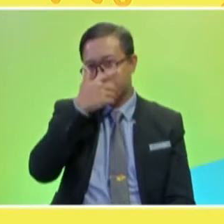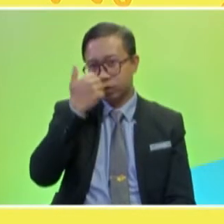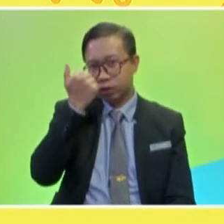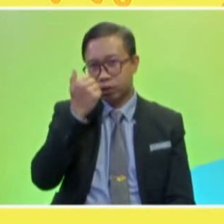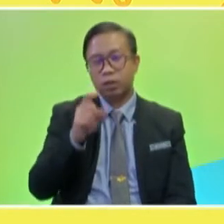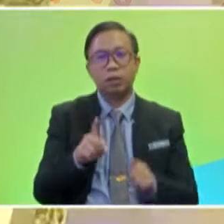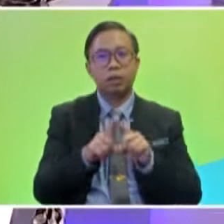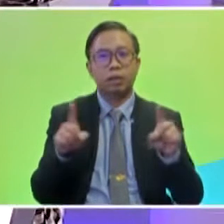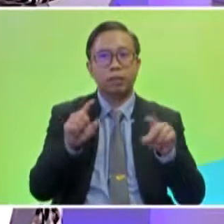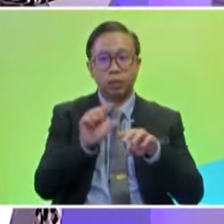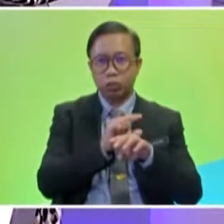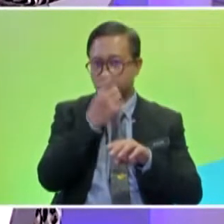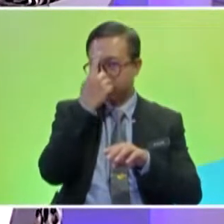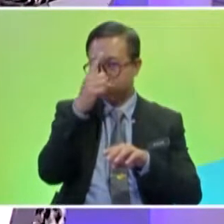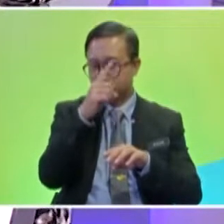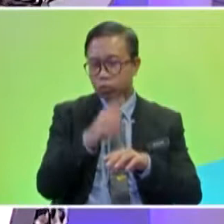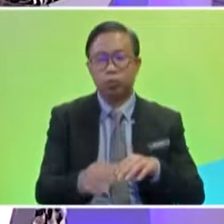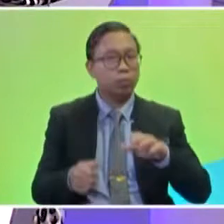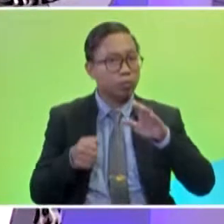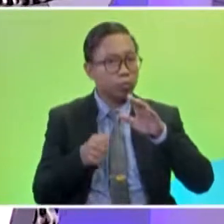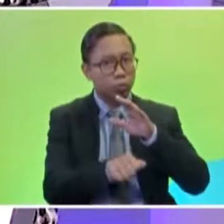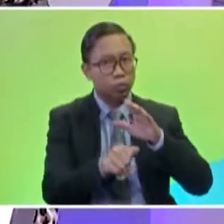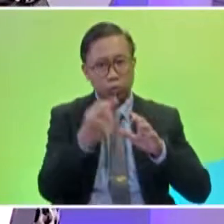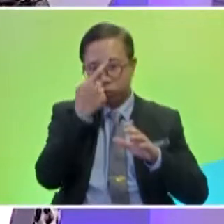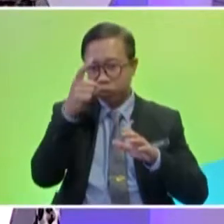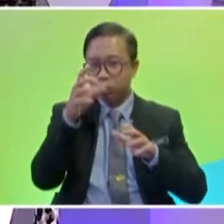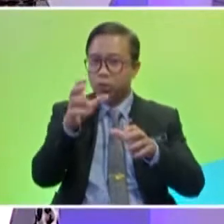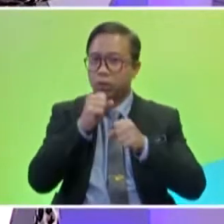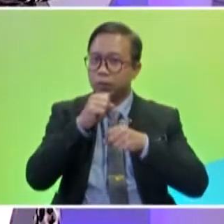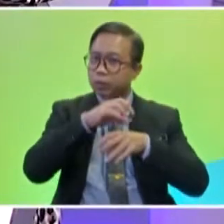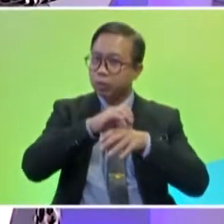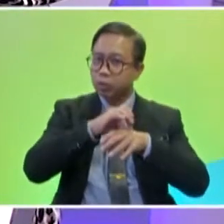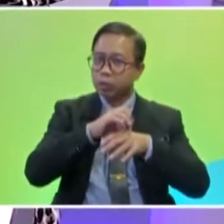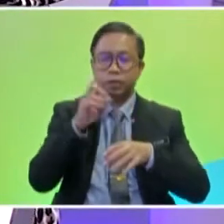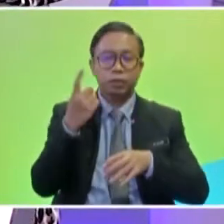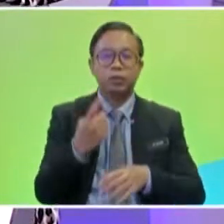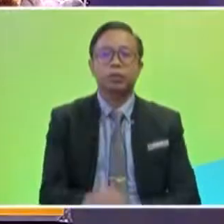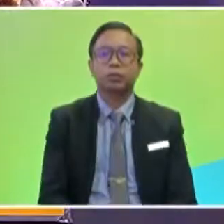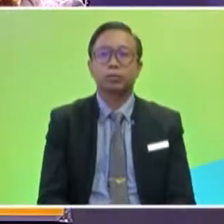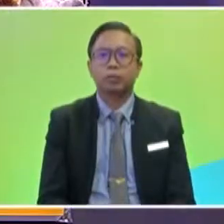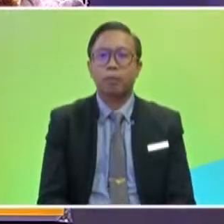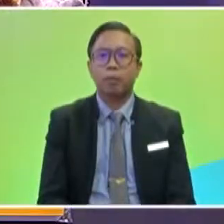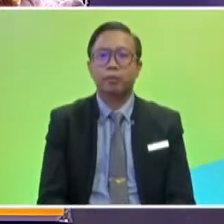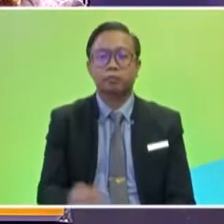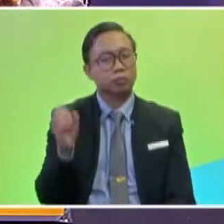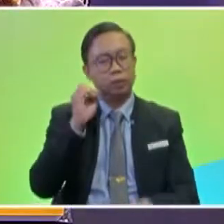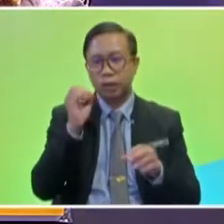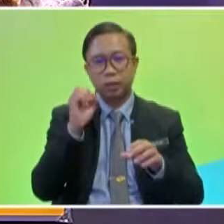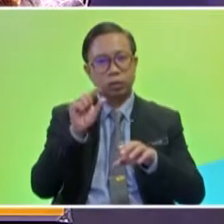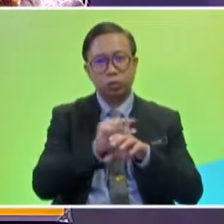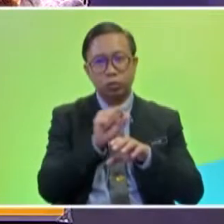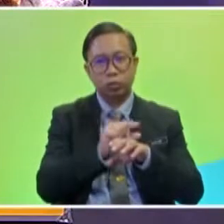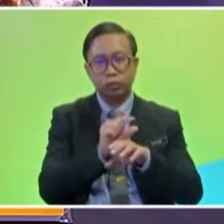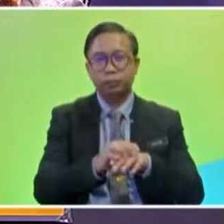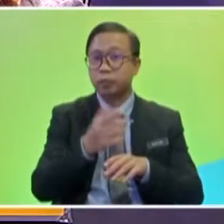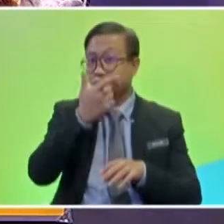tetapi digunakan untuk oleh dibunuh hanya untuk mendapatkan kulitnya rasanya cek kuota adalah kegunaan sangat keren